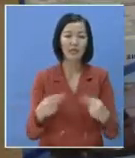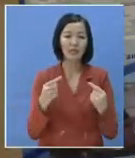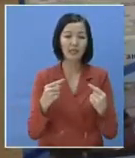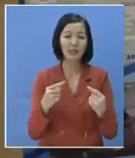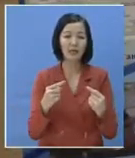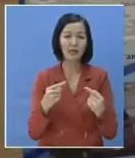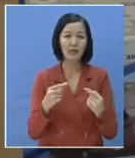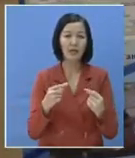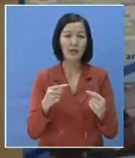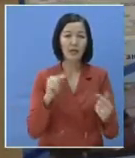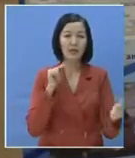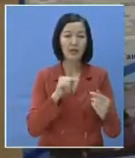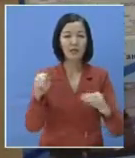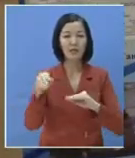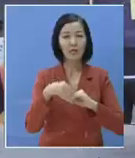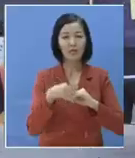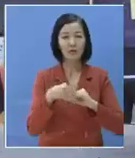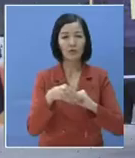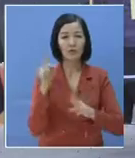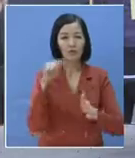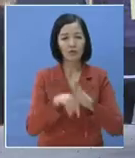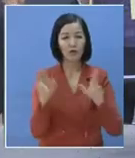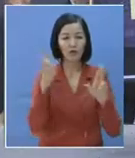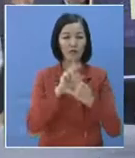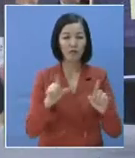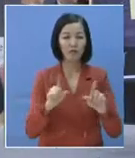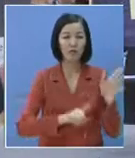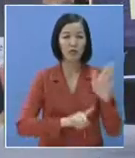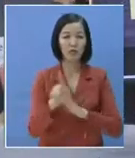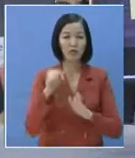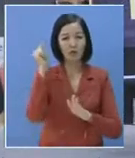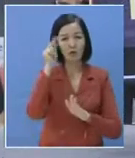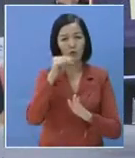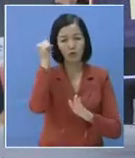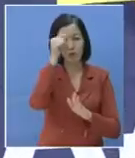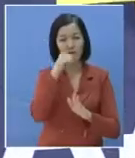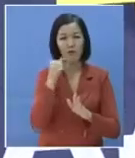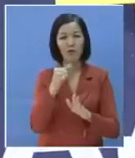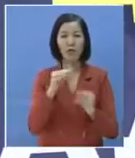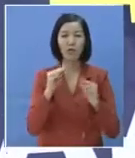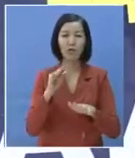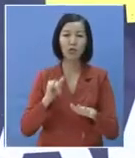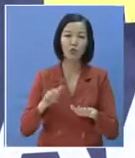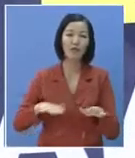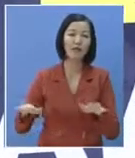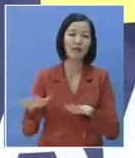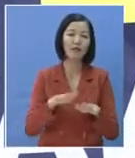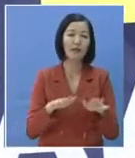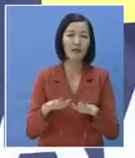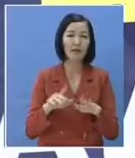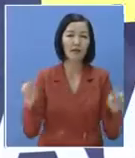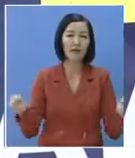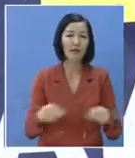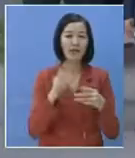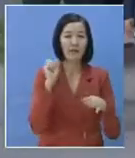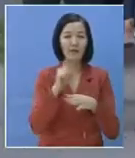по антикоррупционным действиям внутри вуза. С начала текущего года проектный офис ЖТСУ Адалдыхаланы реализовал ряд проектов,